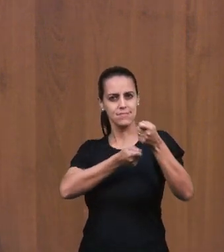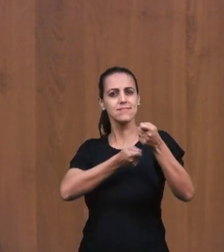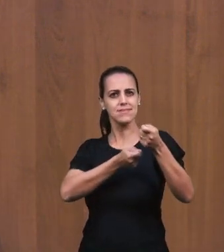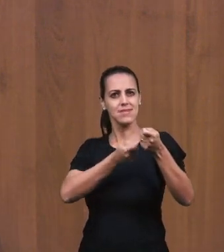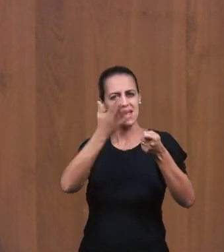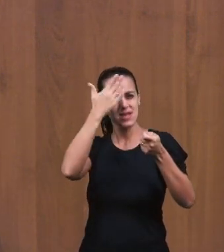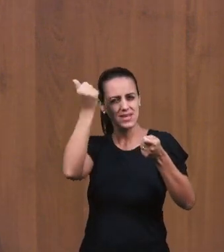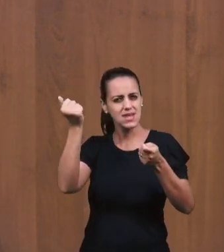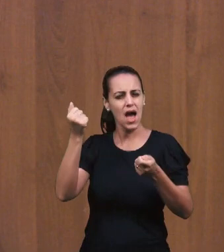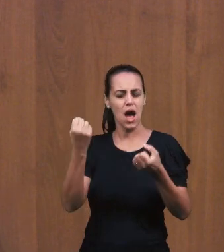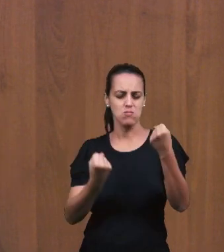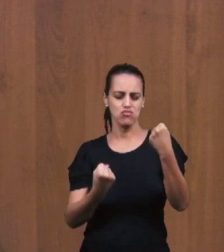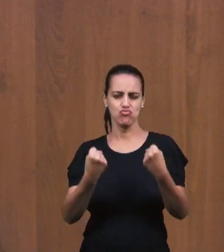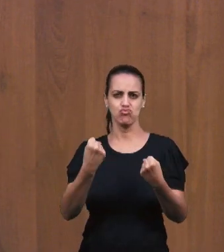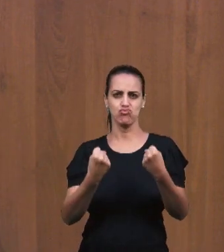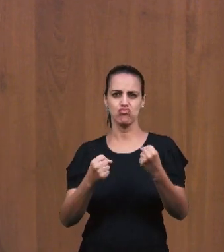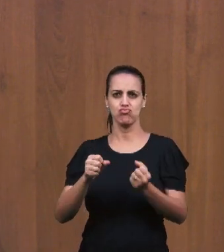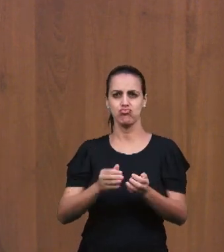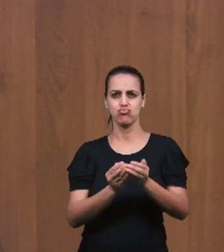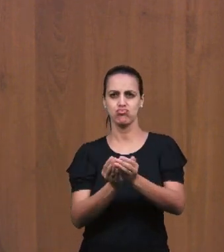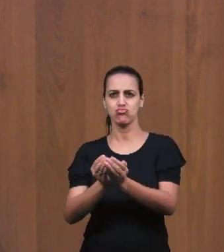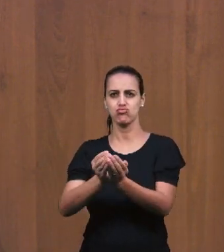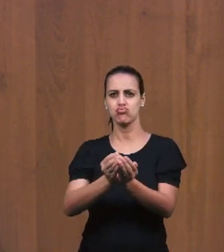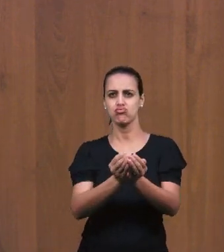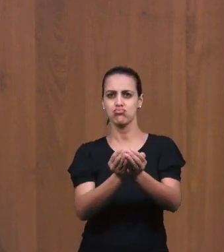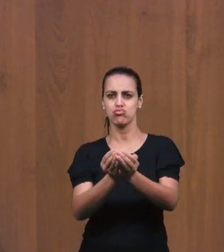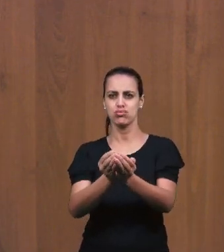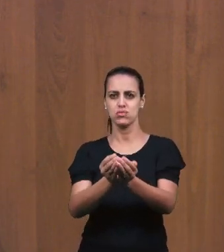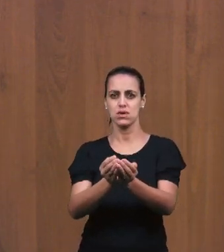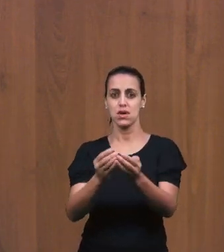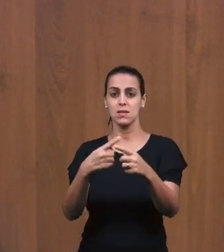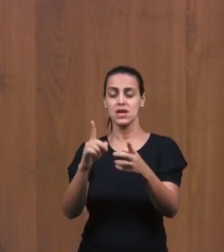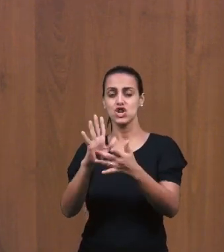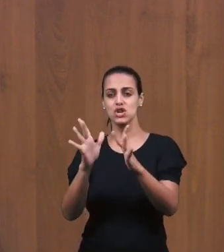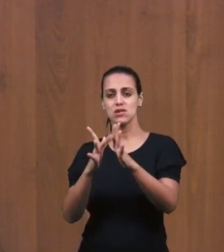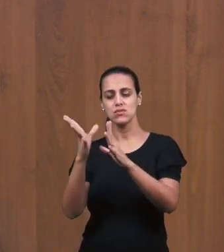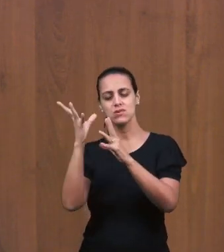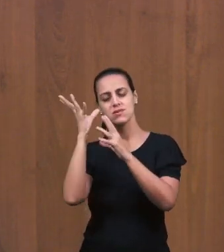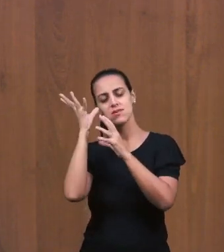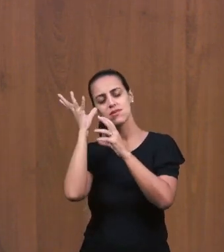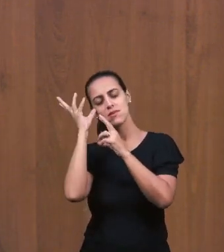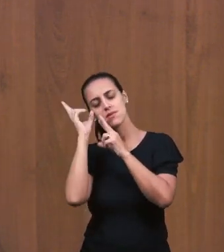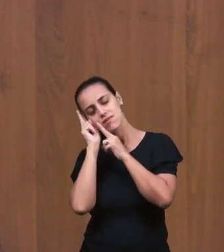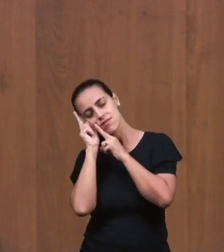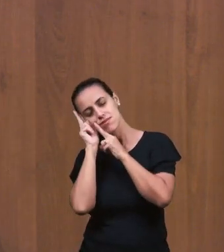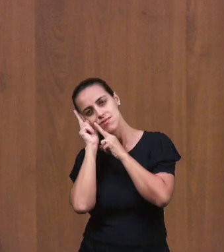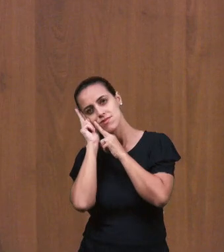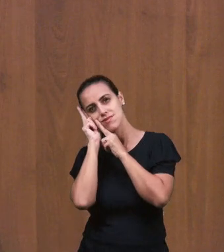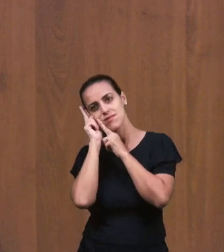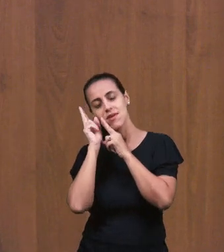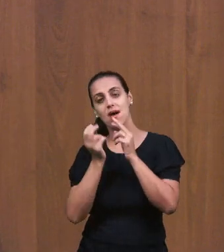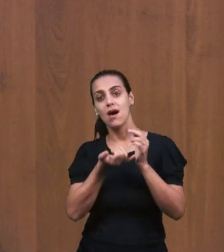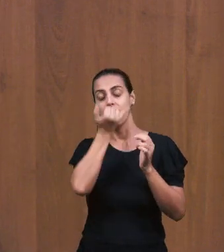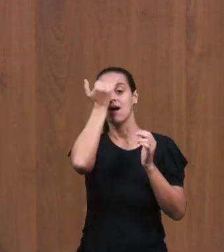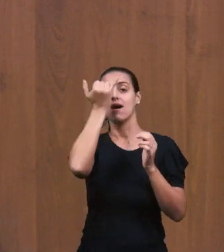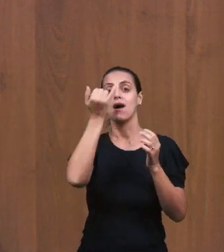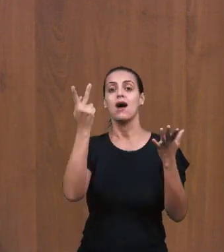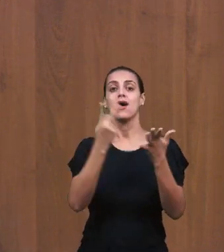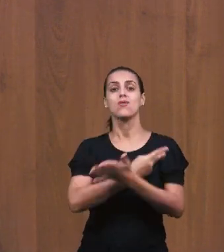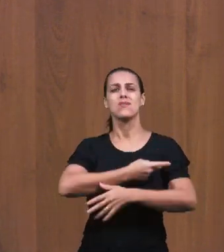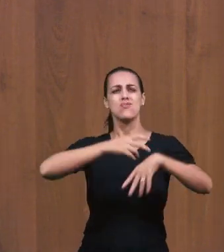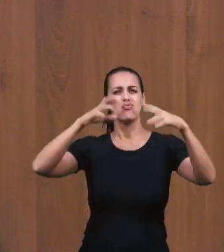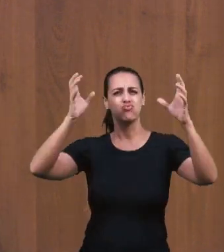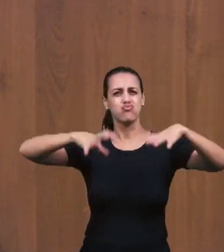ils conduisaient le bateau. Jésus s'est endormi. Soudain est venue une grande